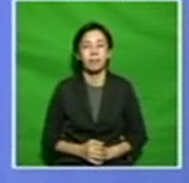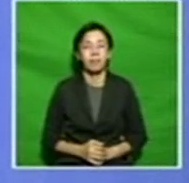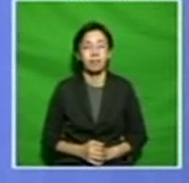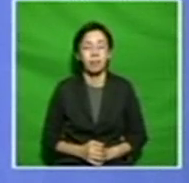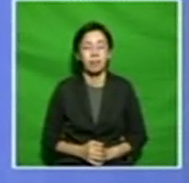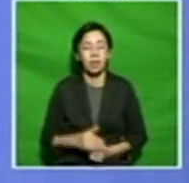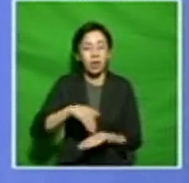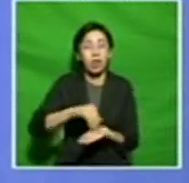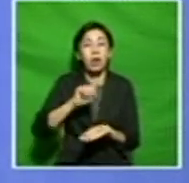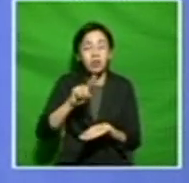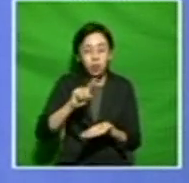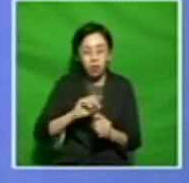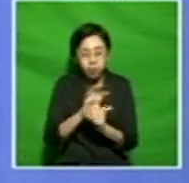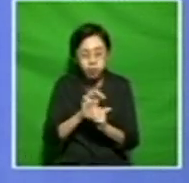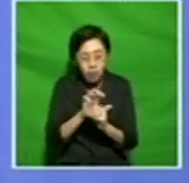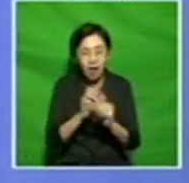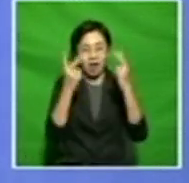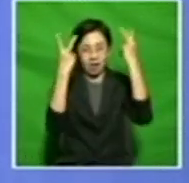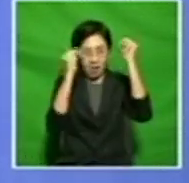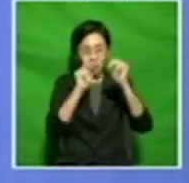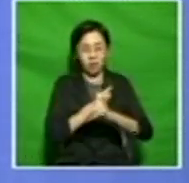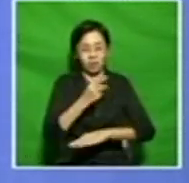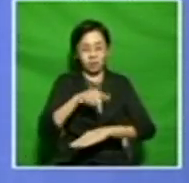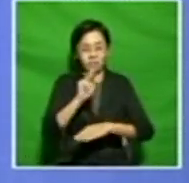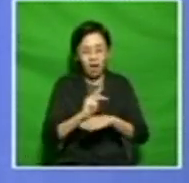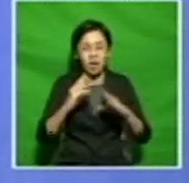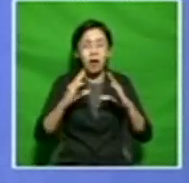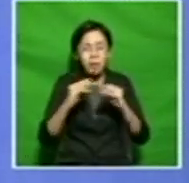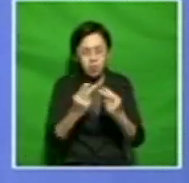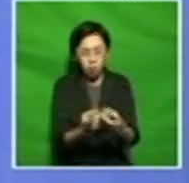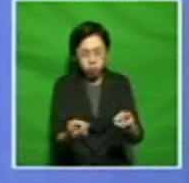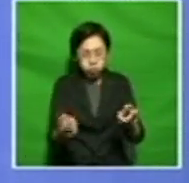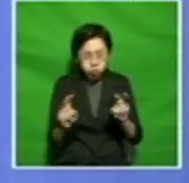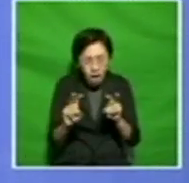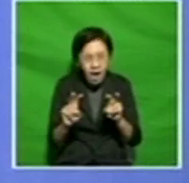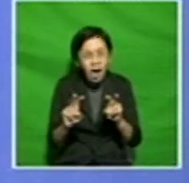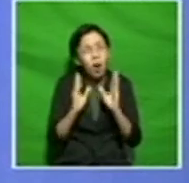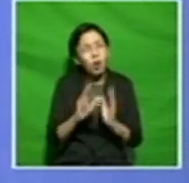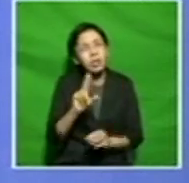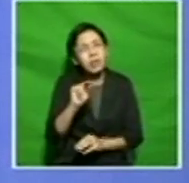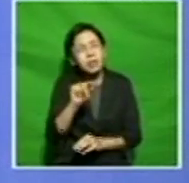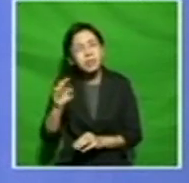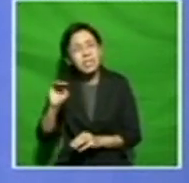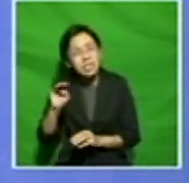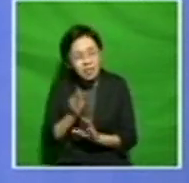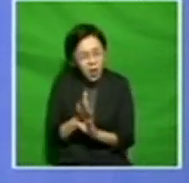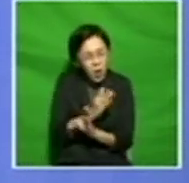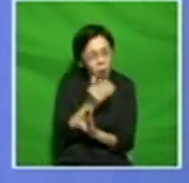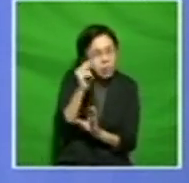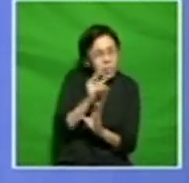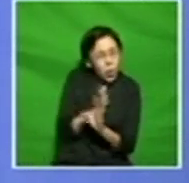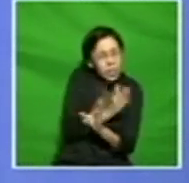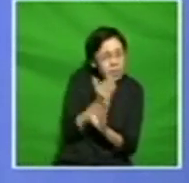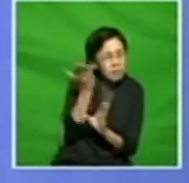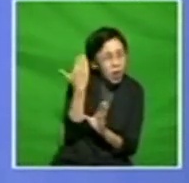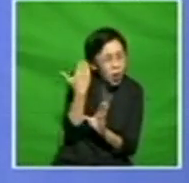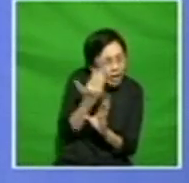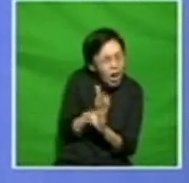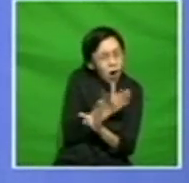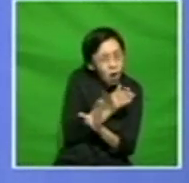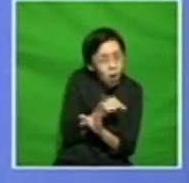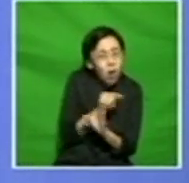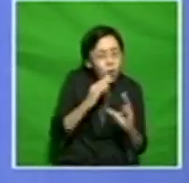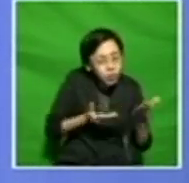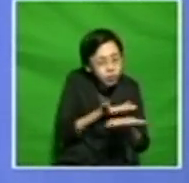ซึ่งก็คือศูนย์ที่นายกเป็นประธานนั่งประชุมกัน 30-40 คนที่ตึกสันติไมตรีวันศุกร์นี้นั่นเองยกระดับศูนย์นั้นขึ้นม